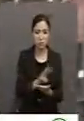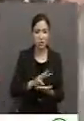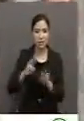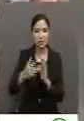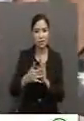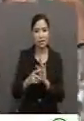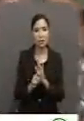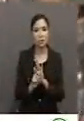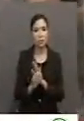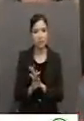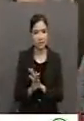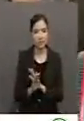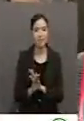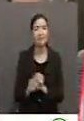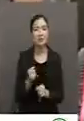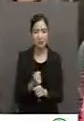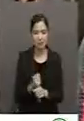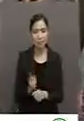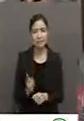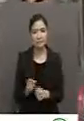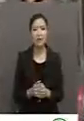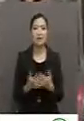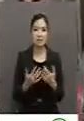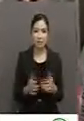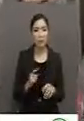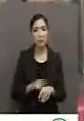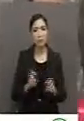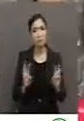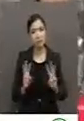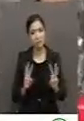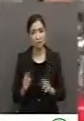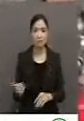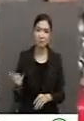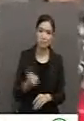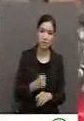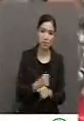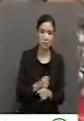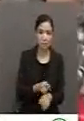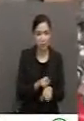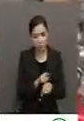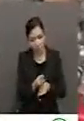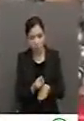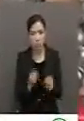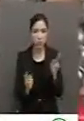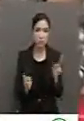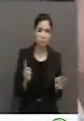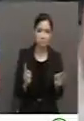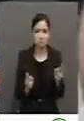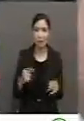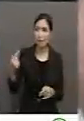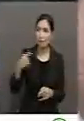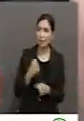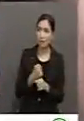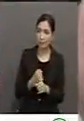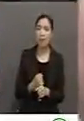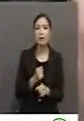เทคนิคอุบลราชธานีค่ะและก็ยังคงใช้เวลาว่างมาประดิษฐ์รถถังและหุ่นยนต์ตามออเดอร์ที่สั่งเข้